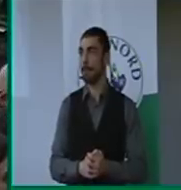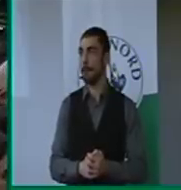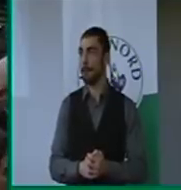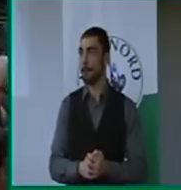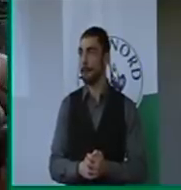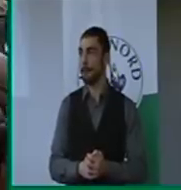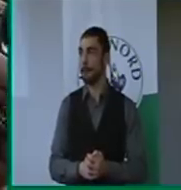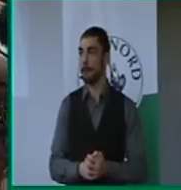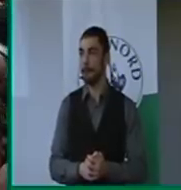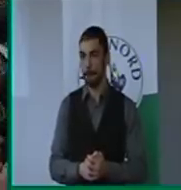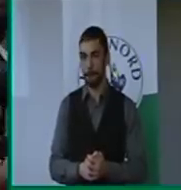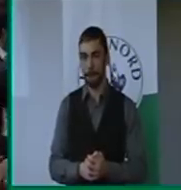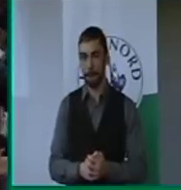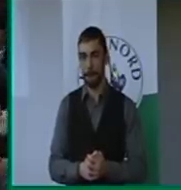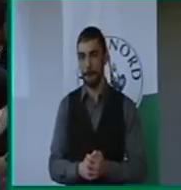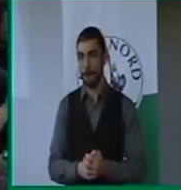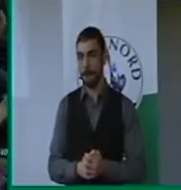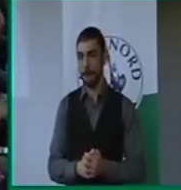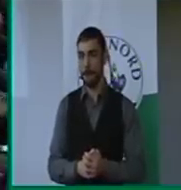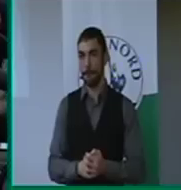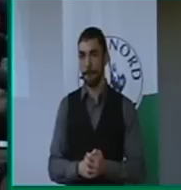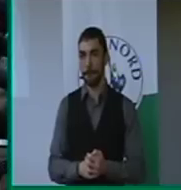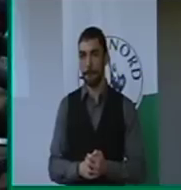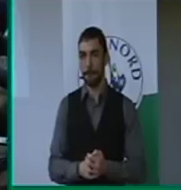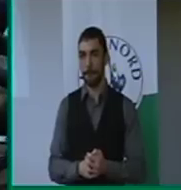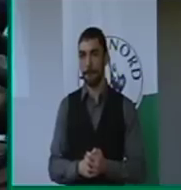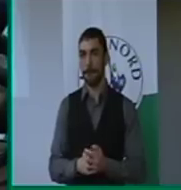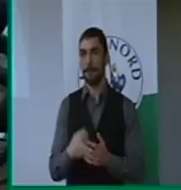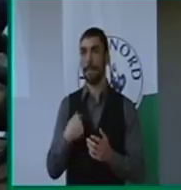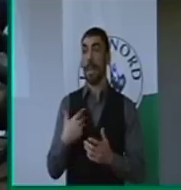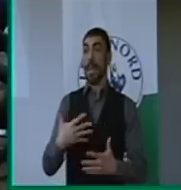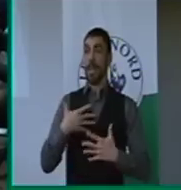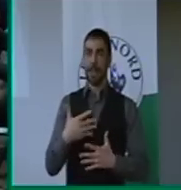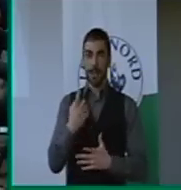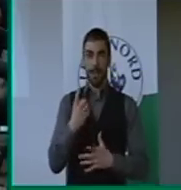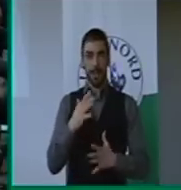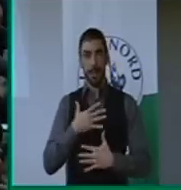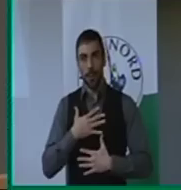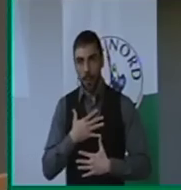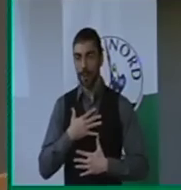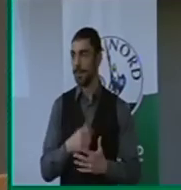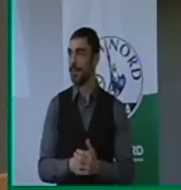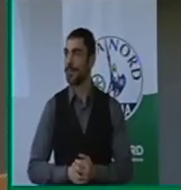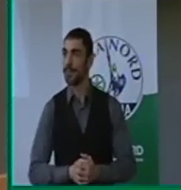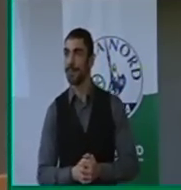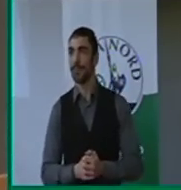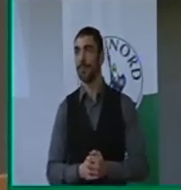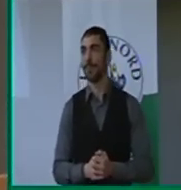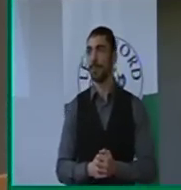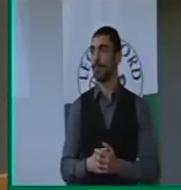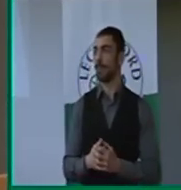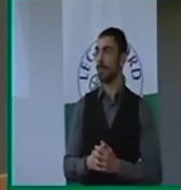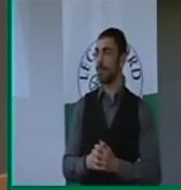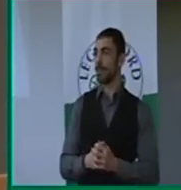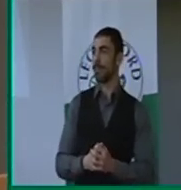un pezzettino Sì sì ti lasciamo chiudere va bene eh respiro un attimo e volevamo